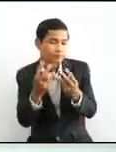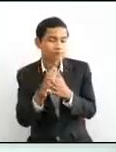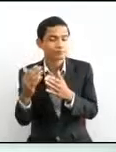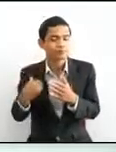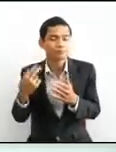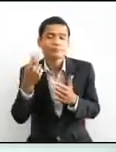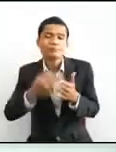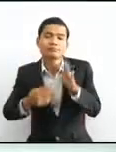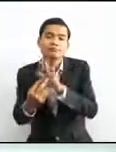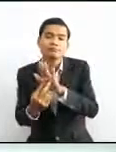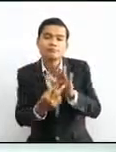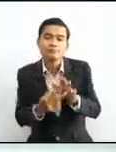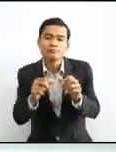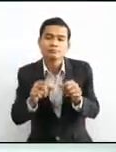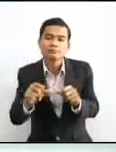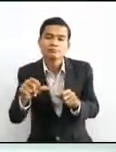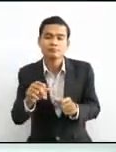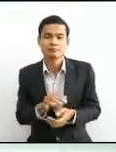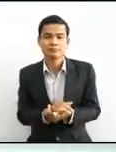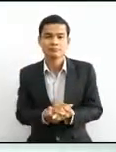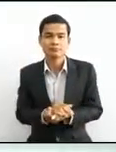ấy giờ mặc bằng hàng con một tập tiện ta